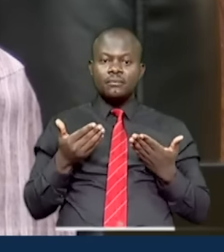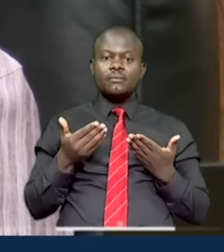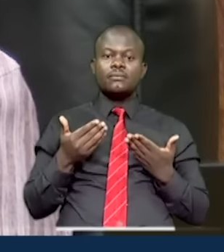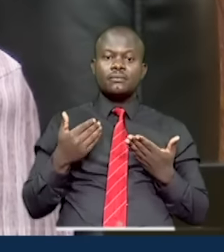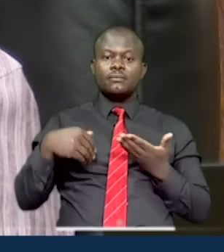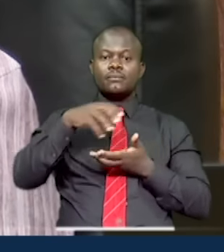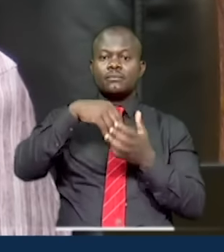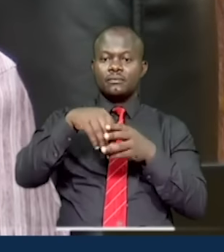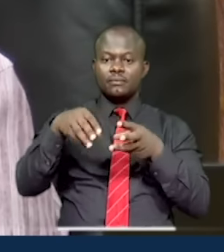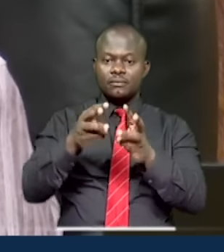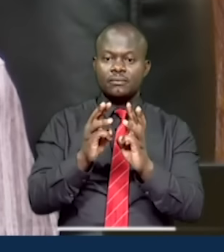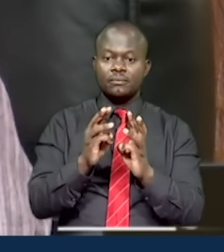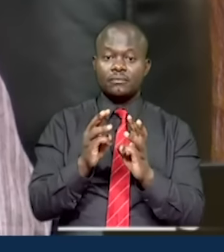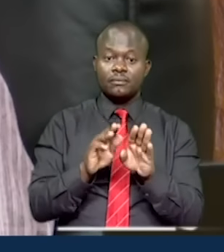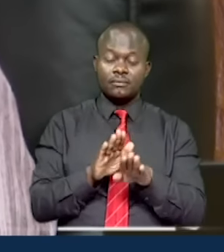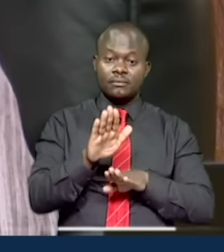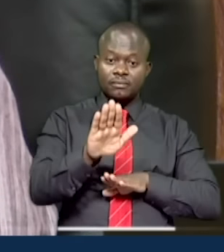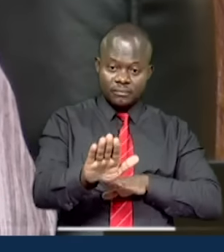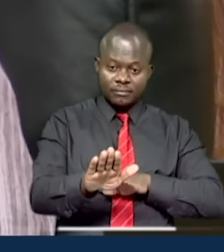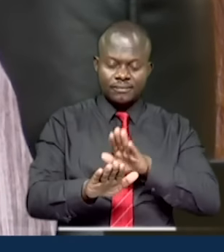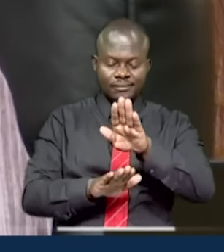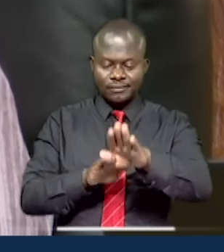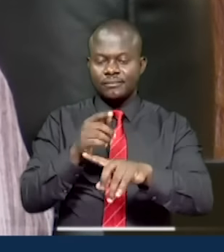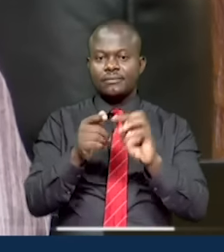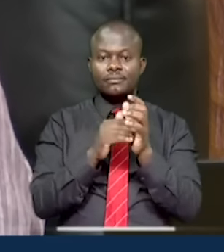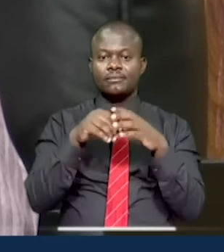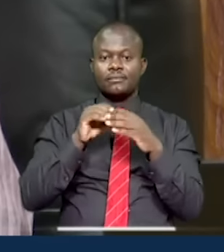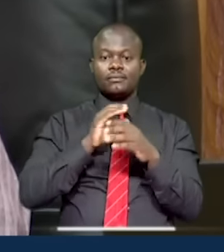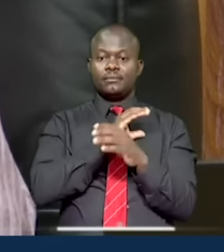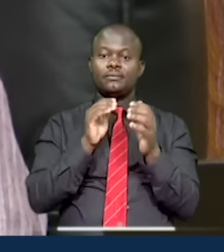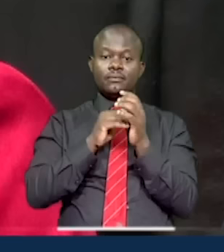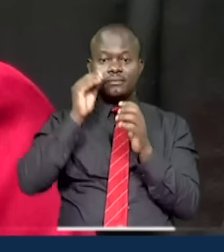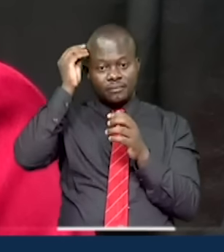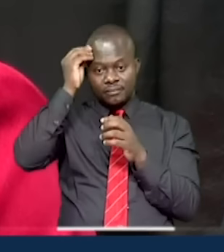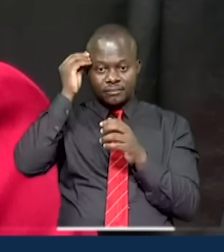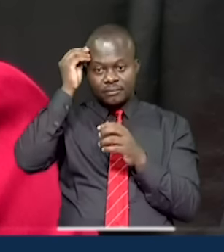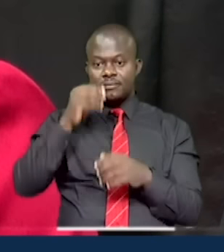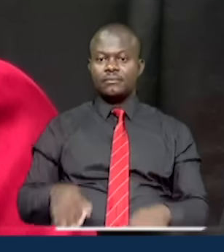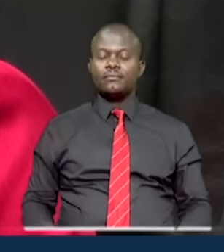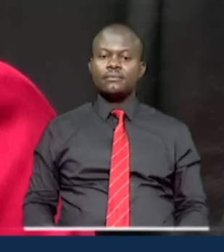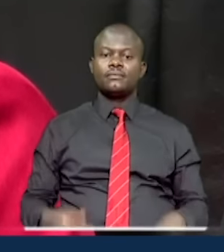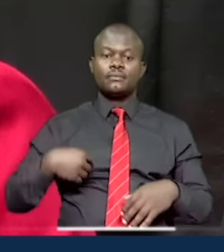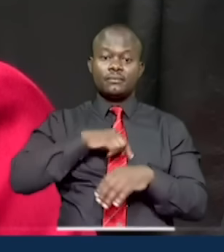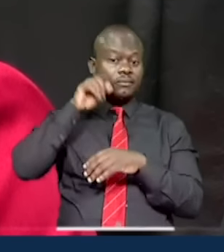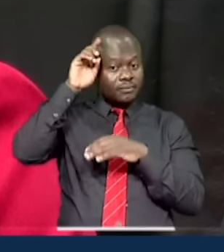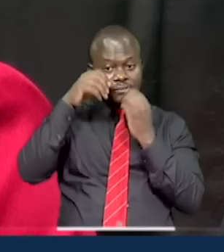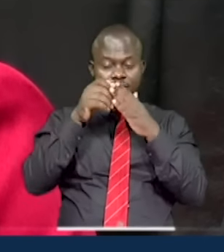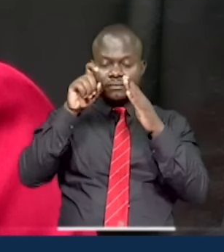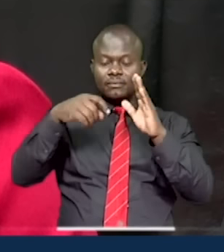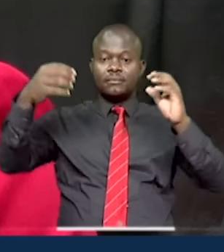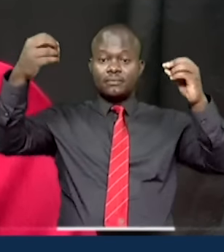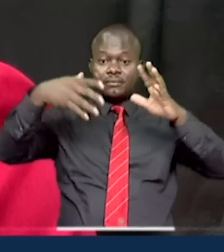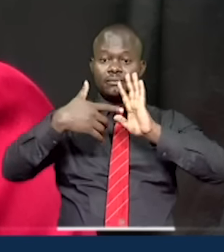tubivange uku nguku. Mwari mwateye intambwe rwose ndabyemera ariko muri komisiyo muzongere mubitekereze. Ariko ntekereza ko hakwiye